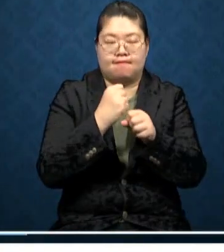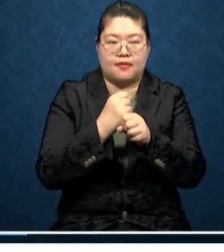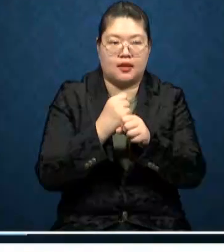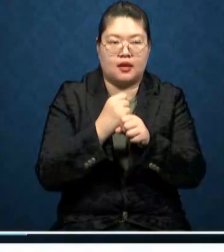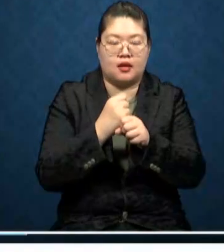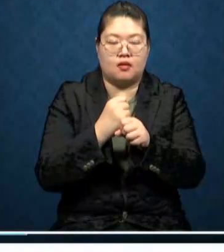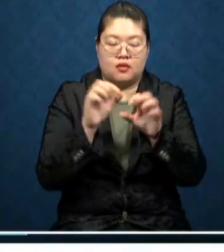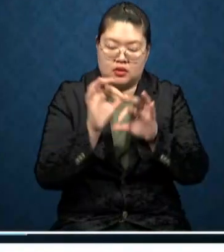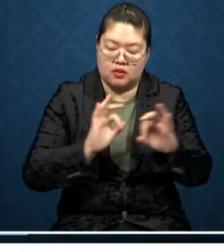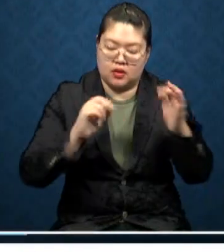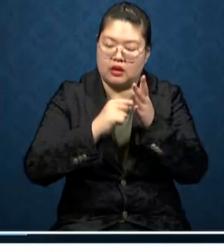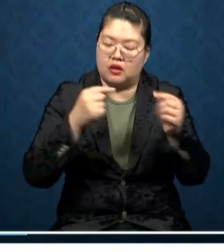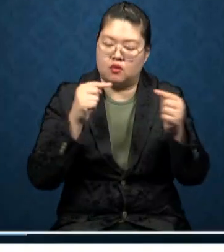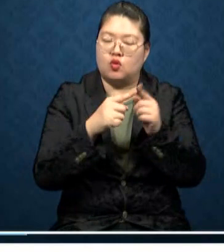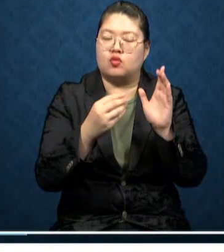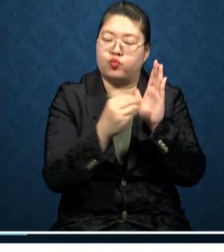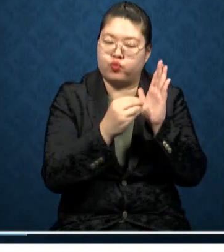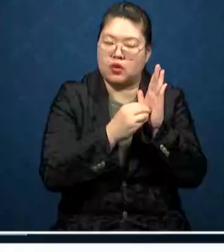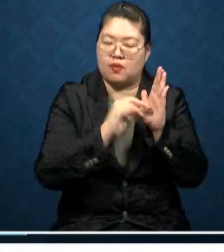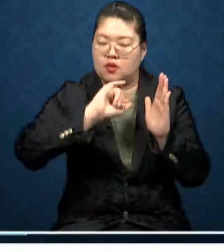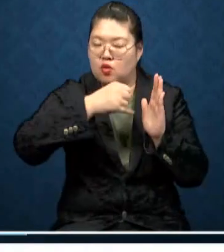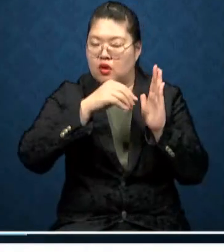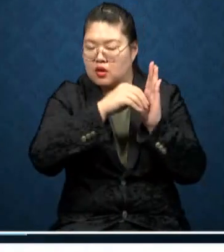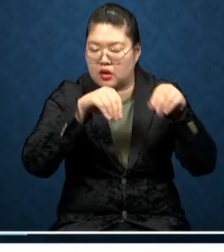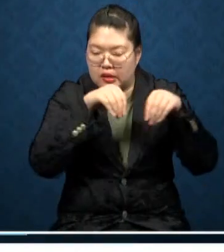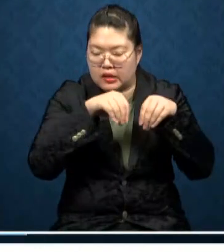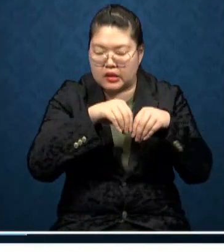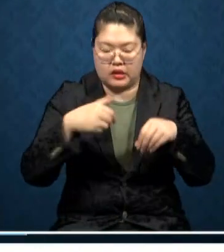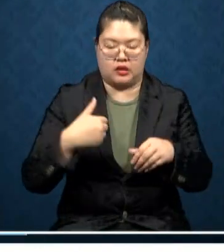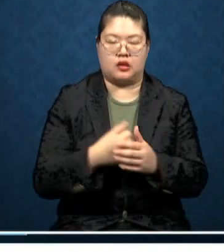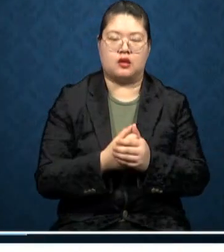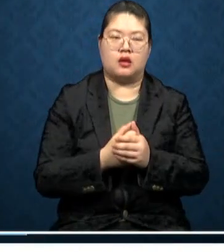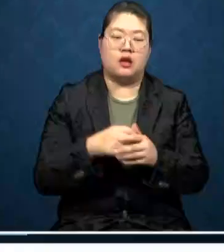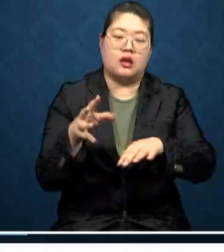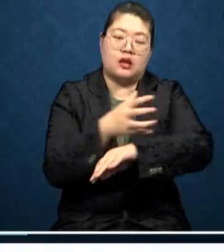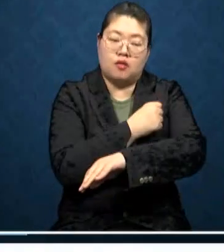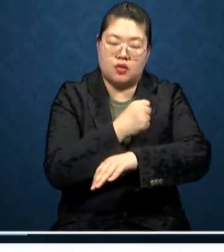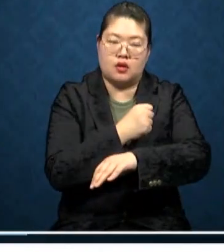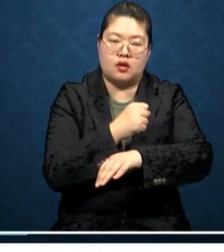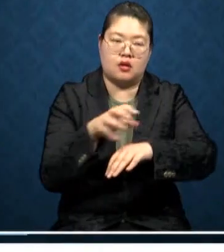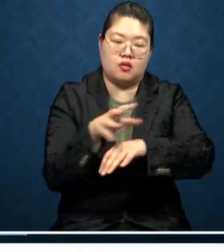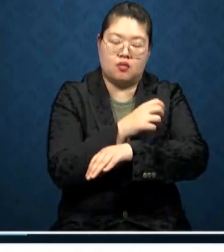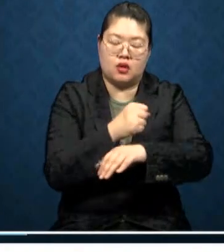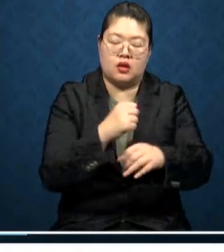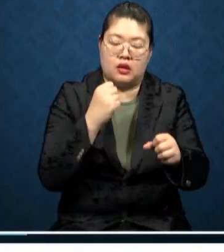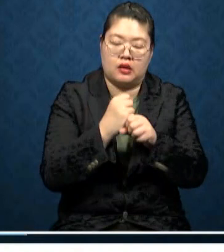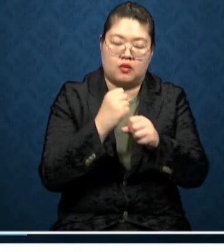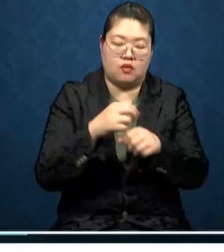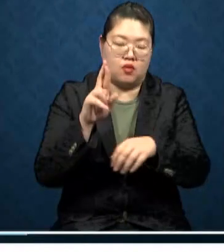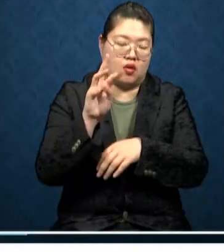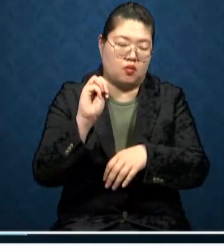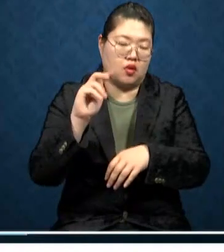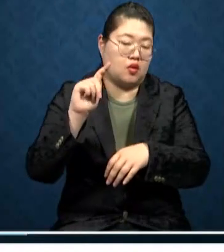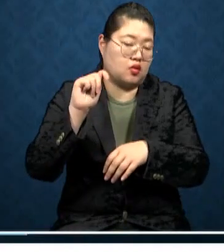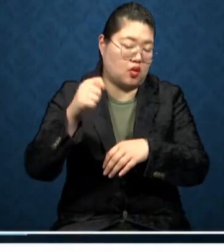เน้นกรุงเทพมหานครและปริมณฑลโดยในภาคการเมืองจะผลักดันให้คณะรัฐมนตรีได้อนุมัติใช้ Star STเป็น